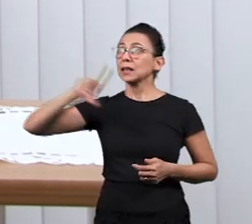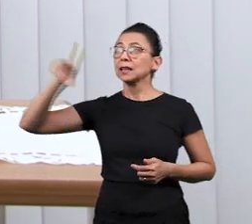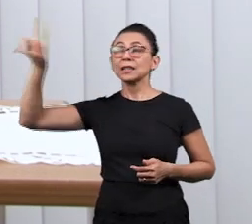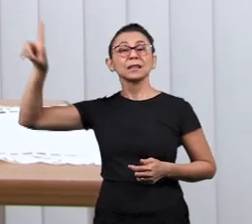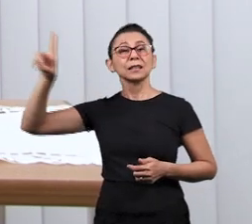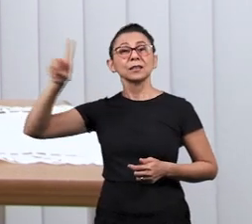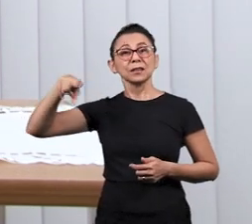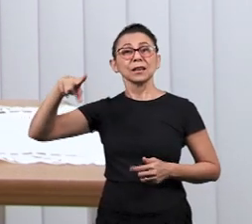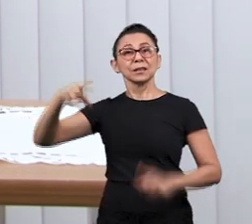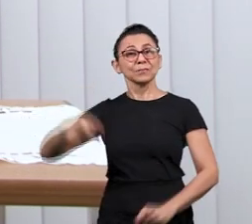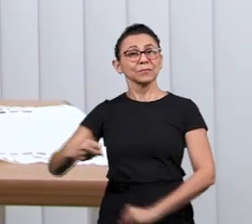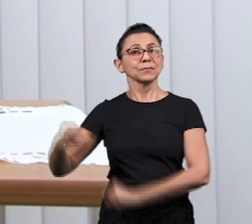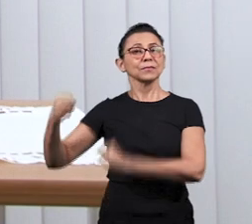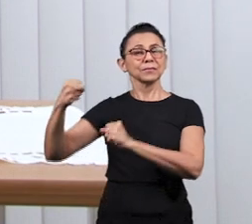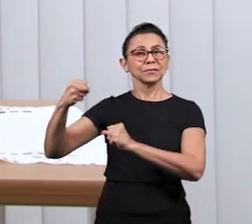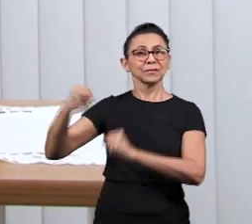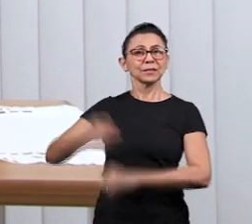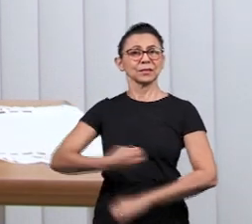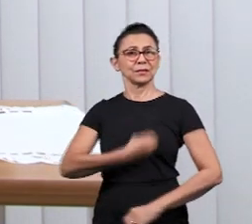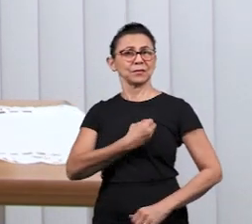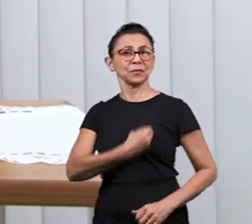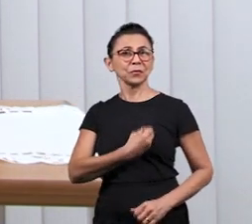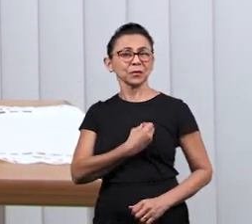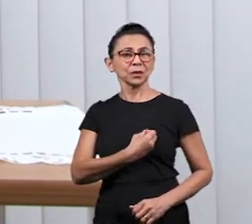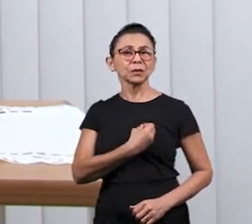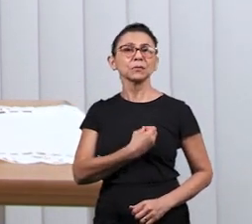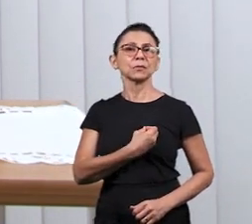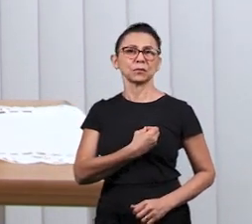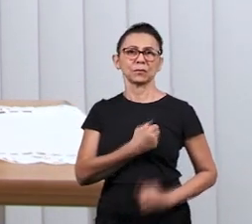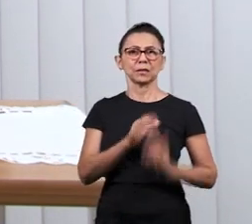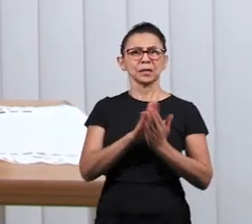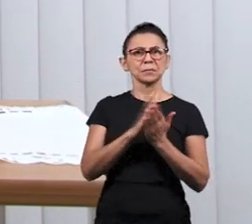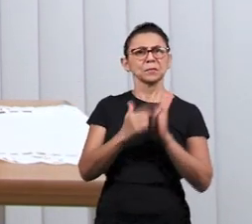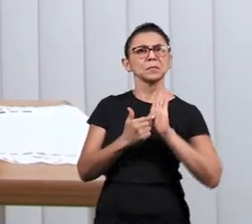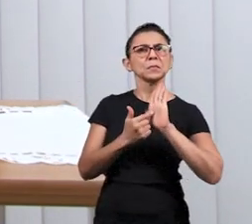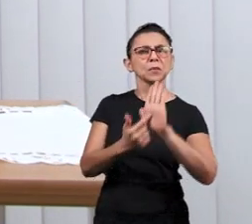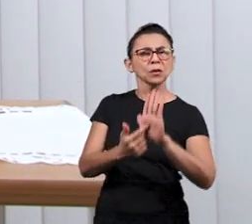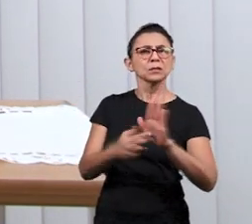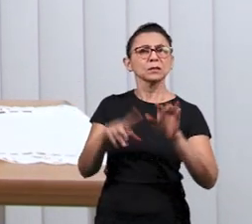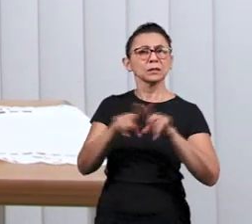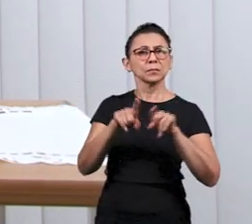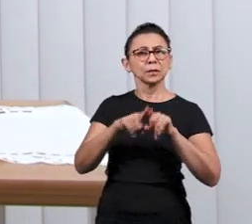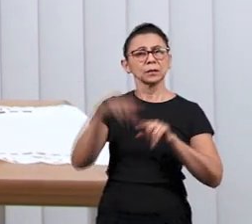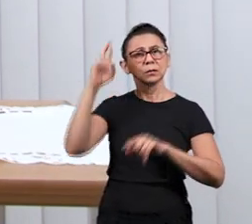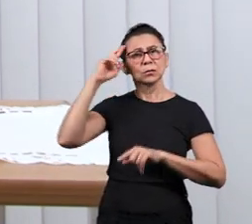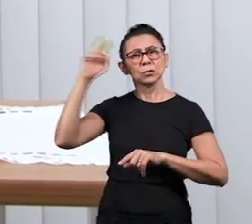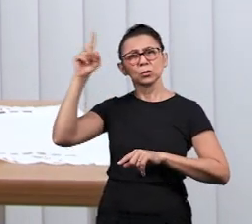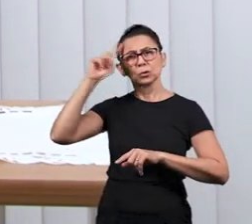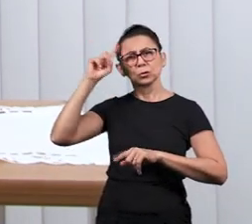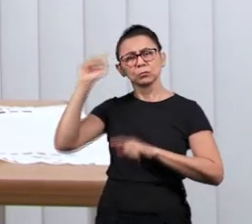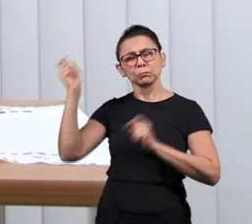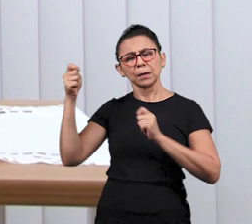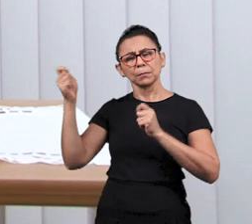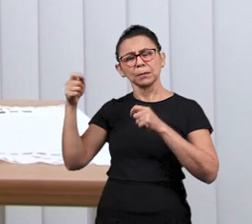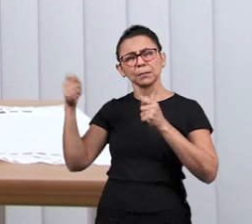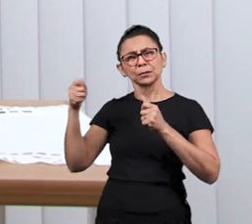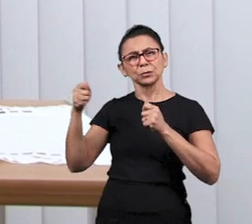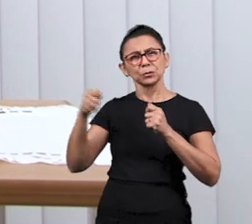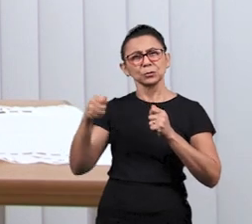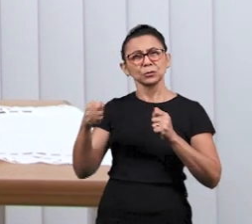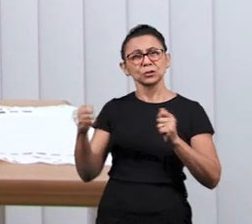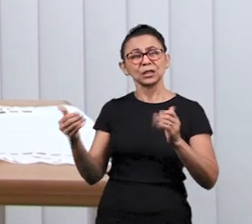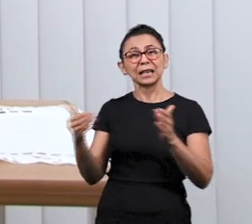твоя нуждается или чего желает сердце твое. Слово Божье с нами каждый